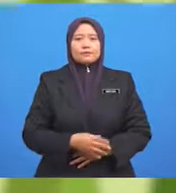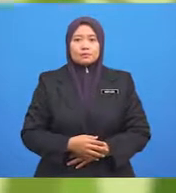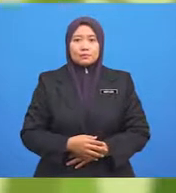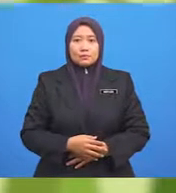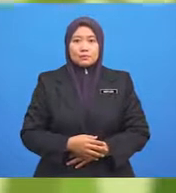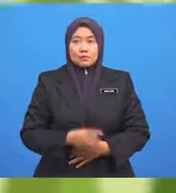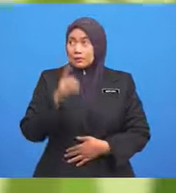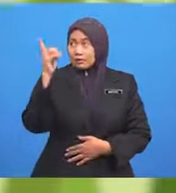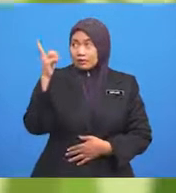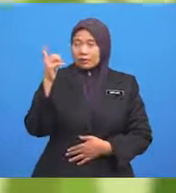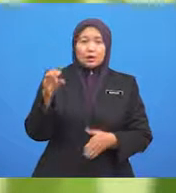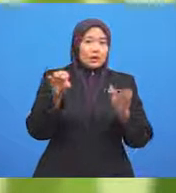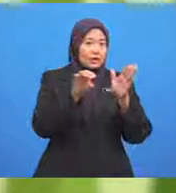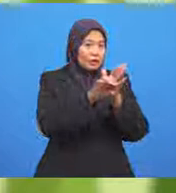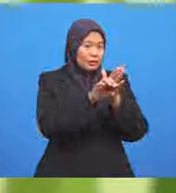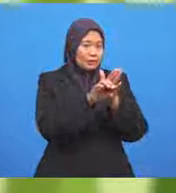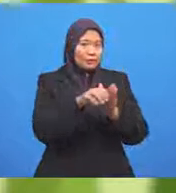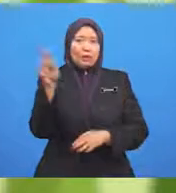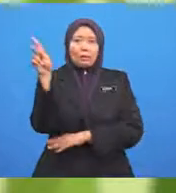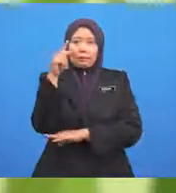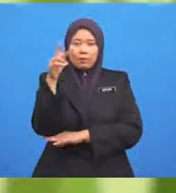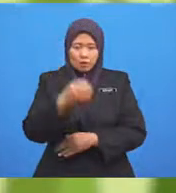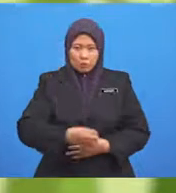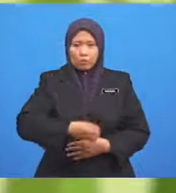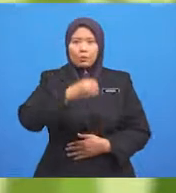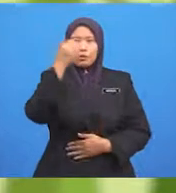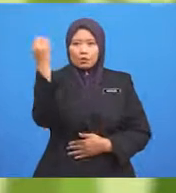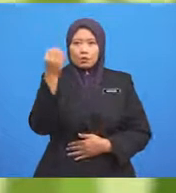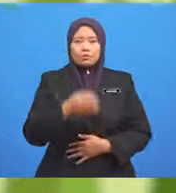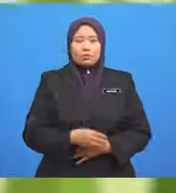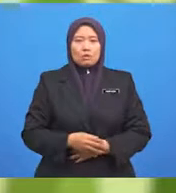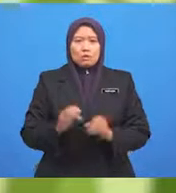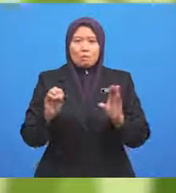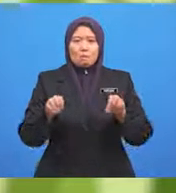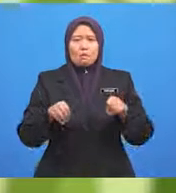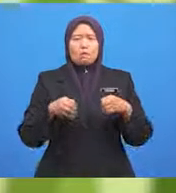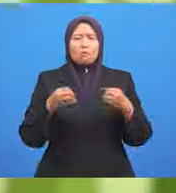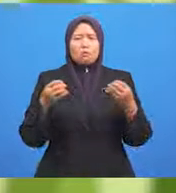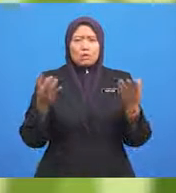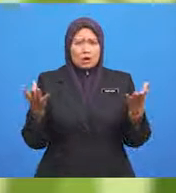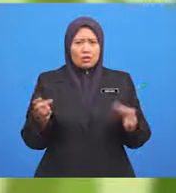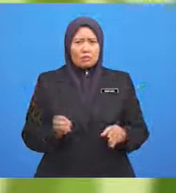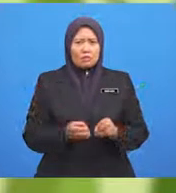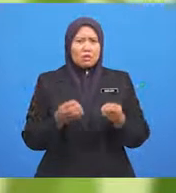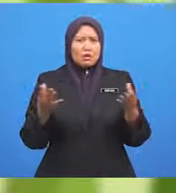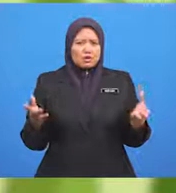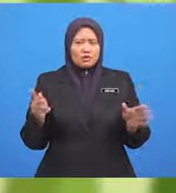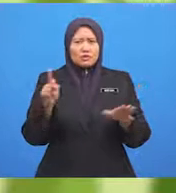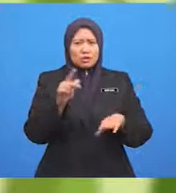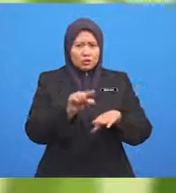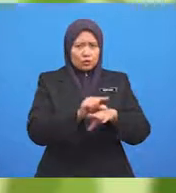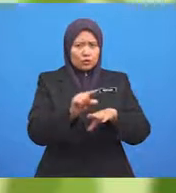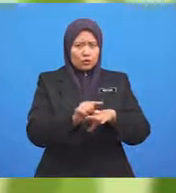pohon buluh. Pohon buluh banyak kegunaannya. Selain daripada rebungnya